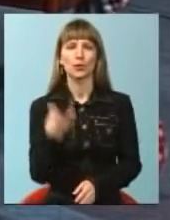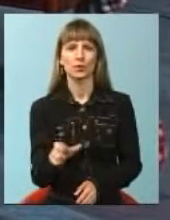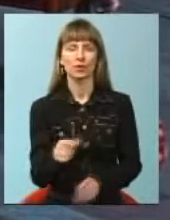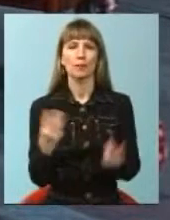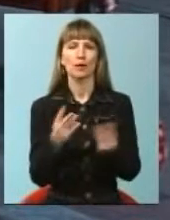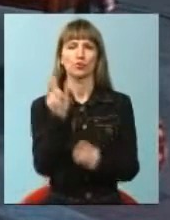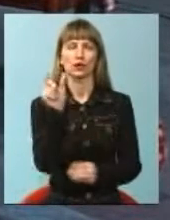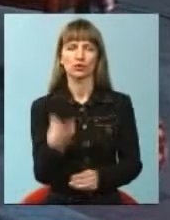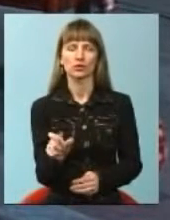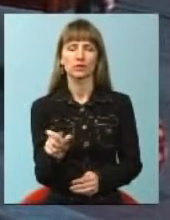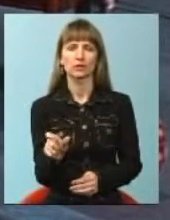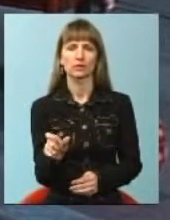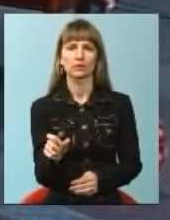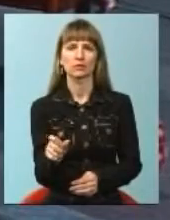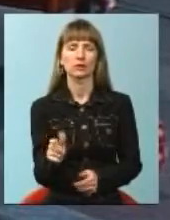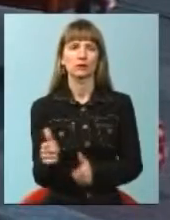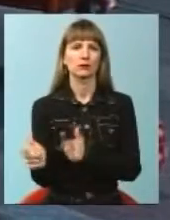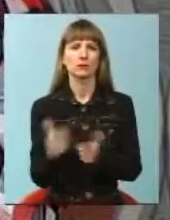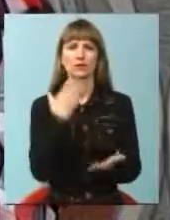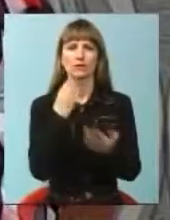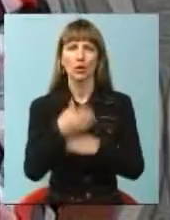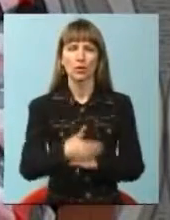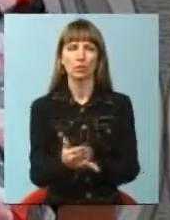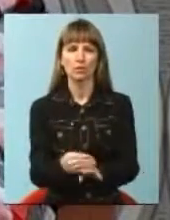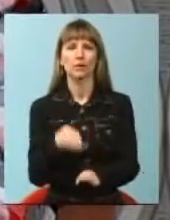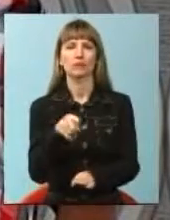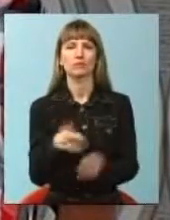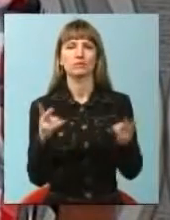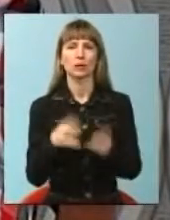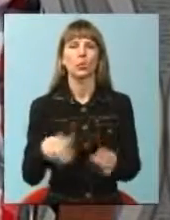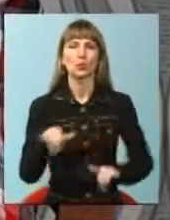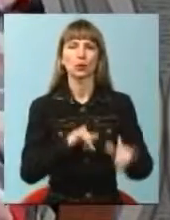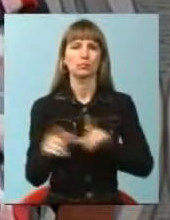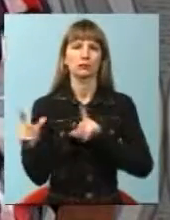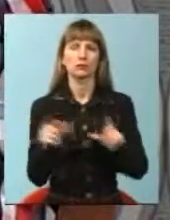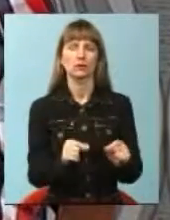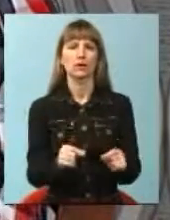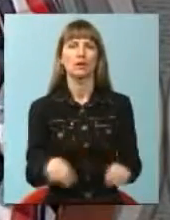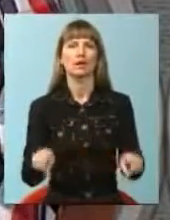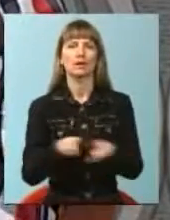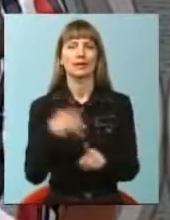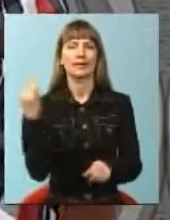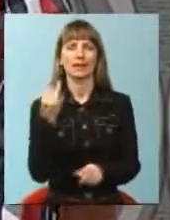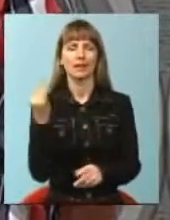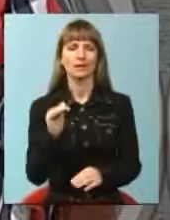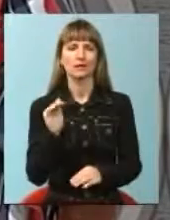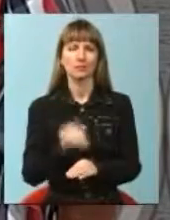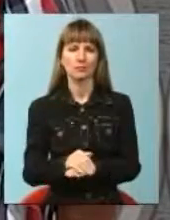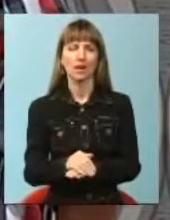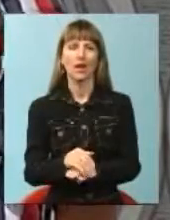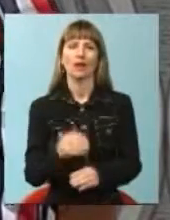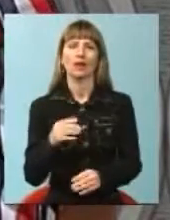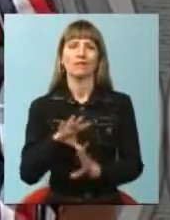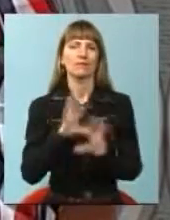самий пожежник, так, приведе в чистоту свої чоботи, то йому доведеться кудись вирушити. Тобто, така от цікава прикмета. Ну і